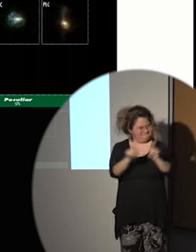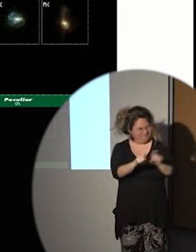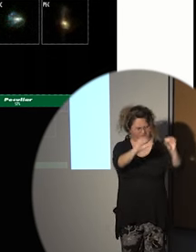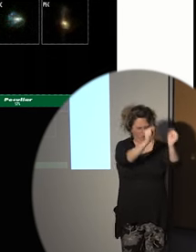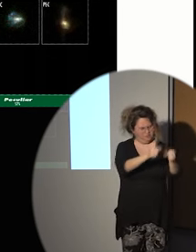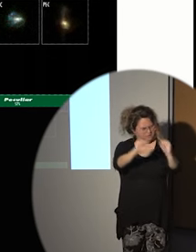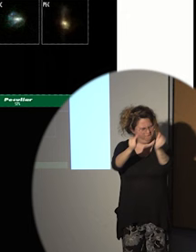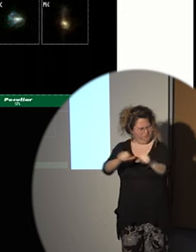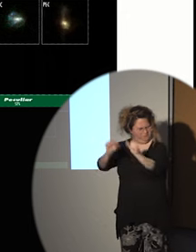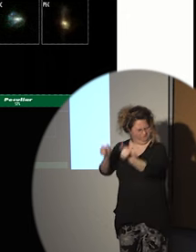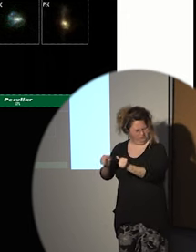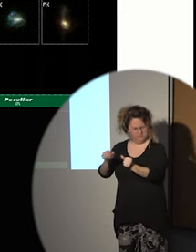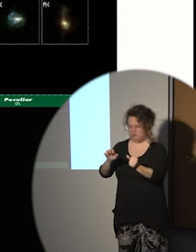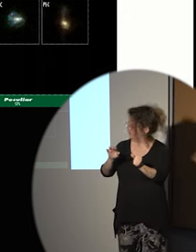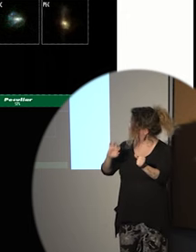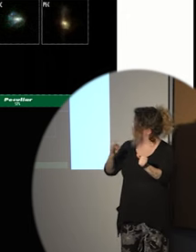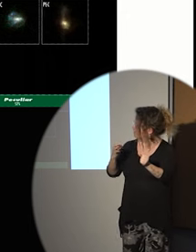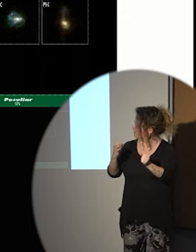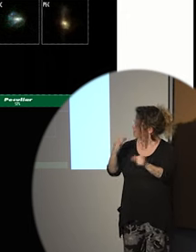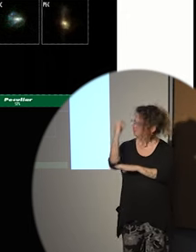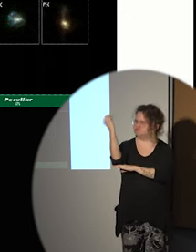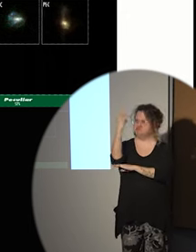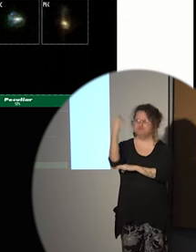J'espère qu'il n'y a pas d'incendie. J'aurais pas aimé faire ça.